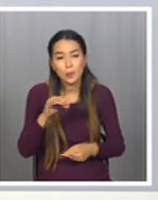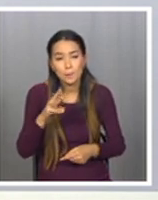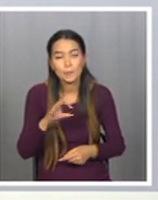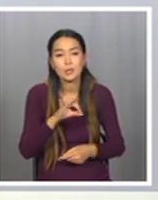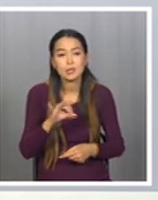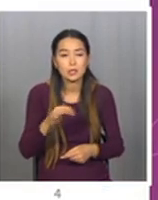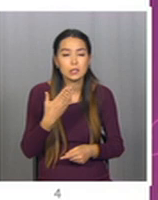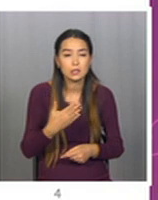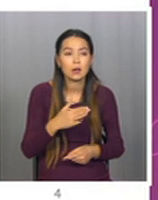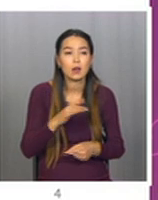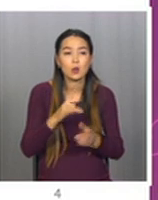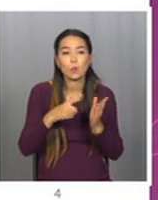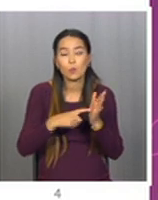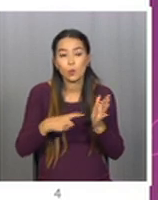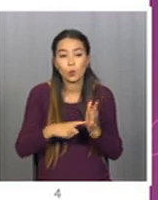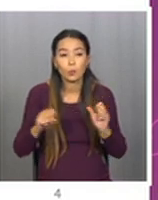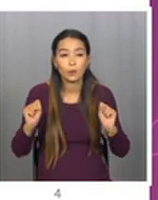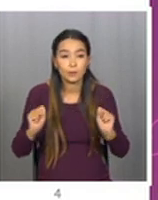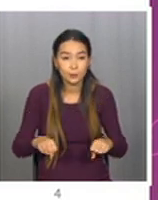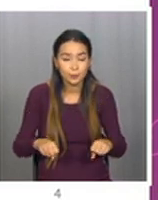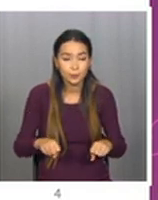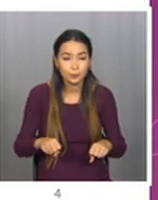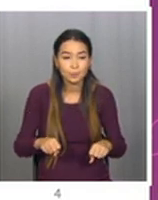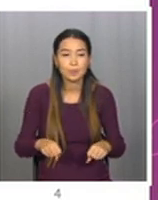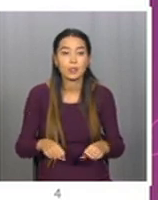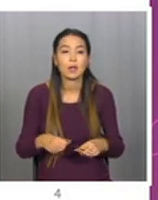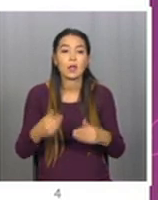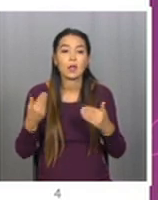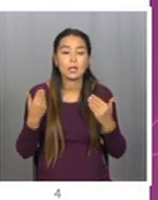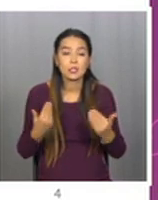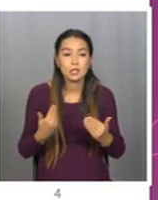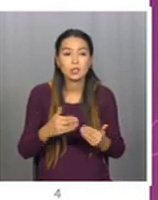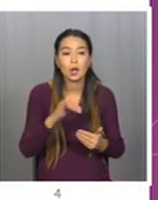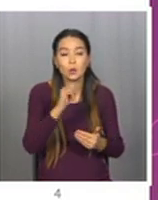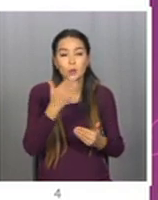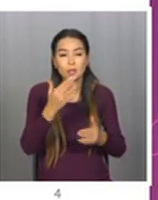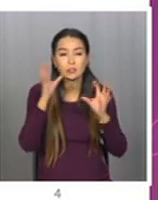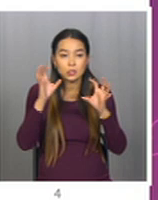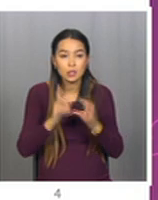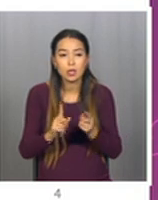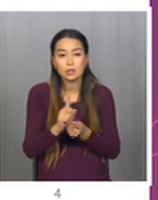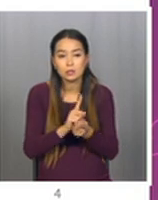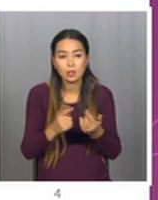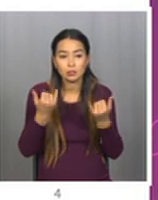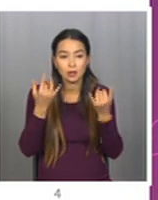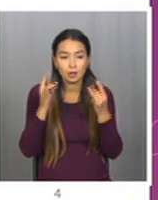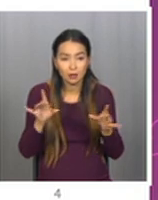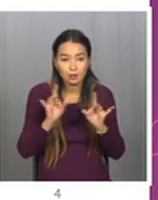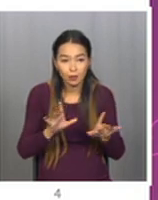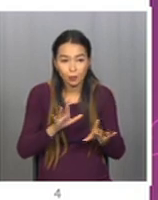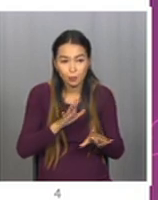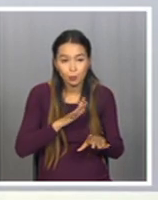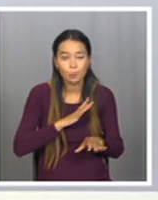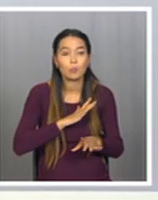кедерге бөлуімізге болады. Енді кернеудің өзгеру заңдылығын жаңа айттық, біз енді бұл жерден тоқ